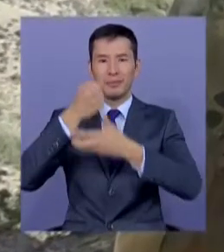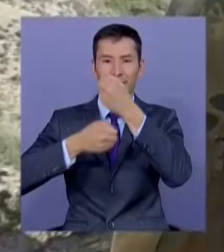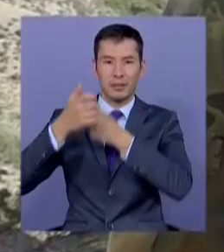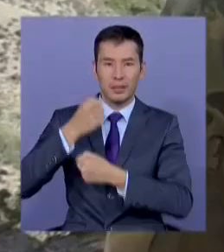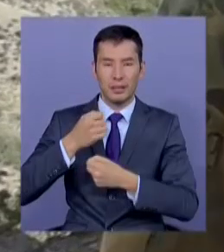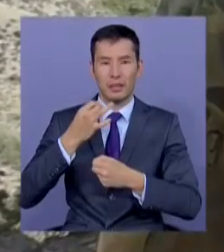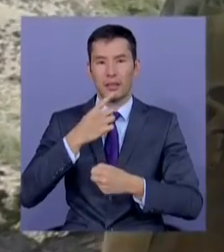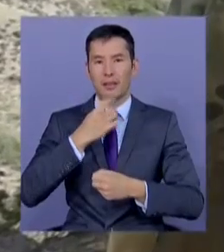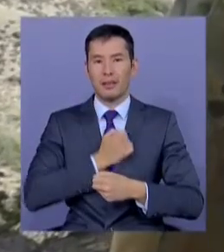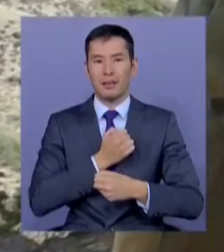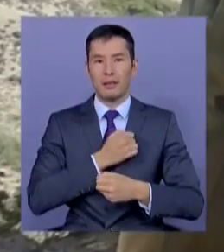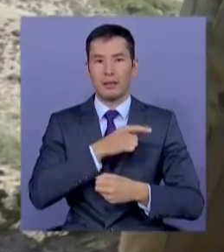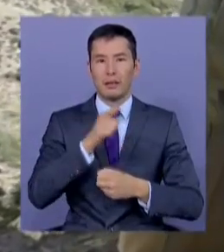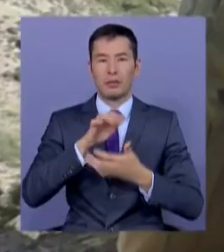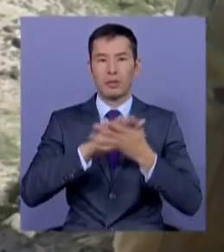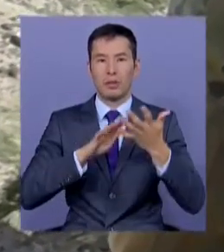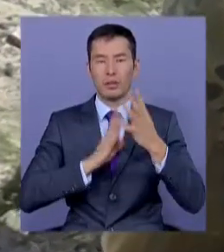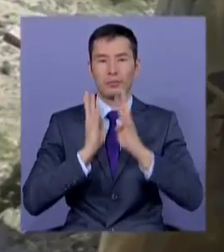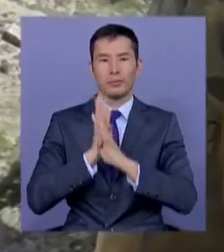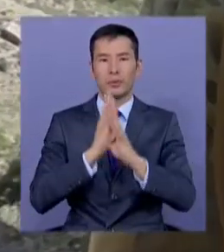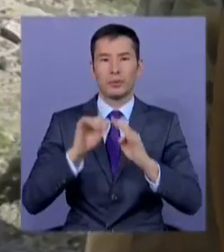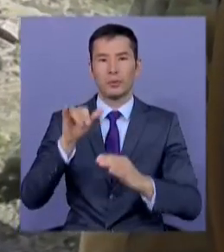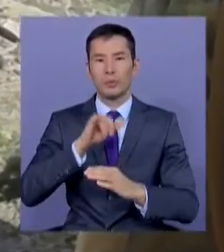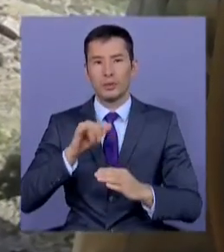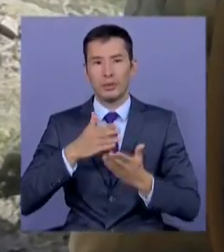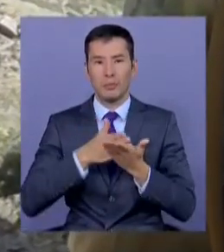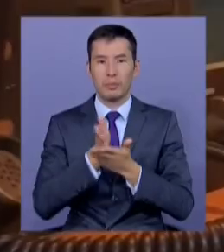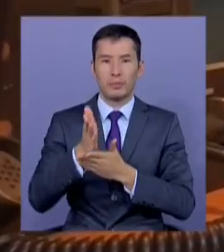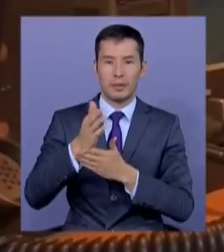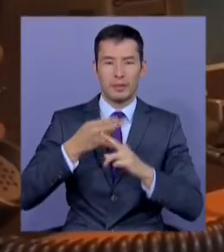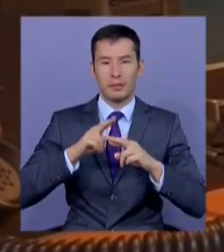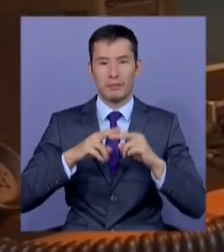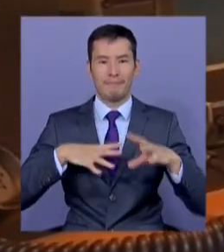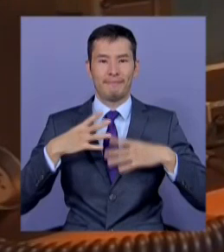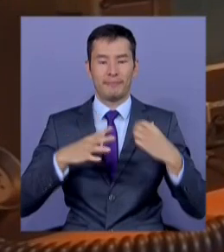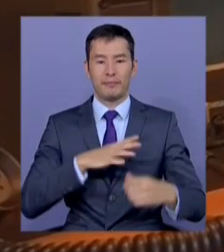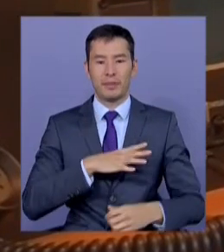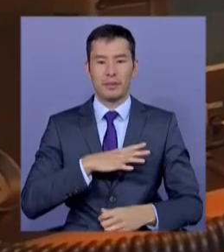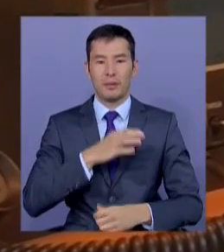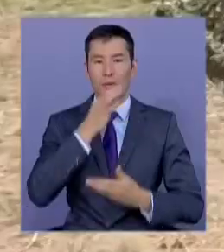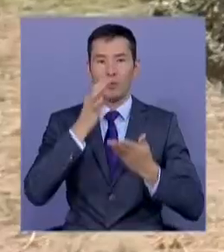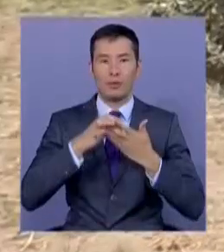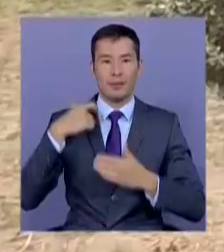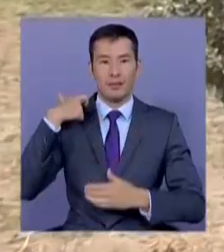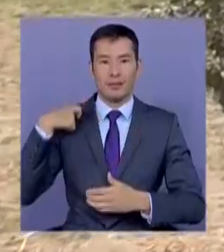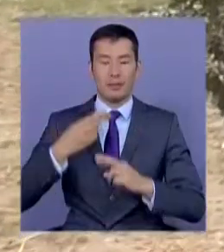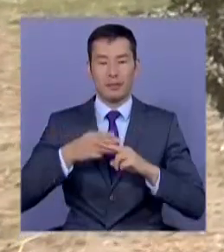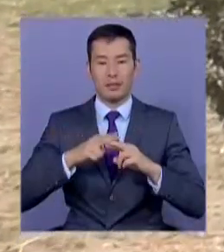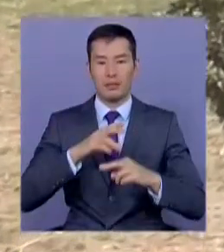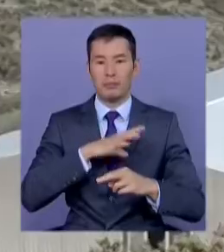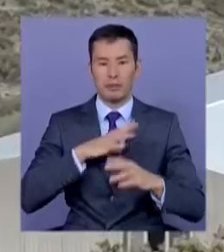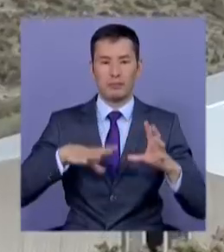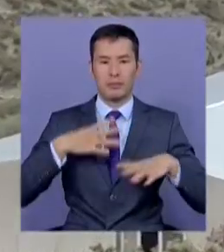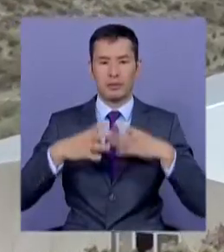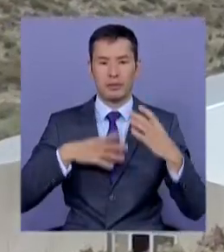кейінгі жауынгерлердің әрі қарай іс-қимылдарының дұрыс атқару болып есептеледі. Командирлер үшін осындай шара жеке құрамды тыңғылықты